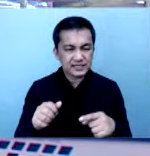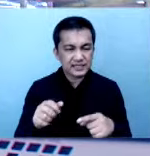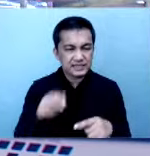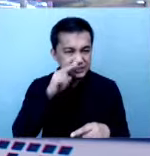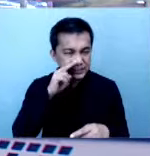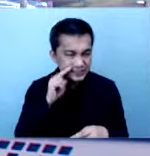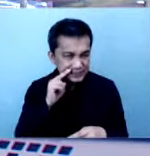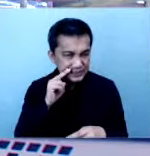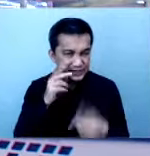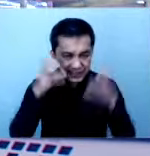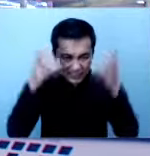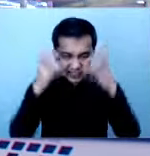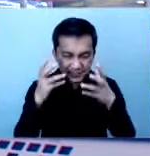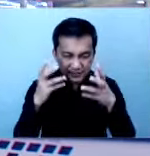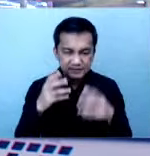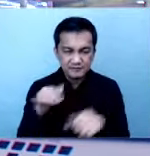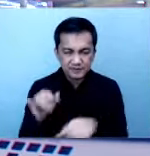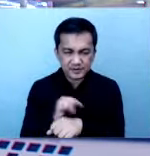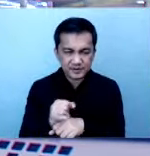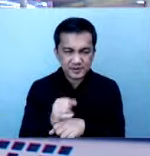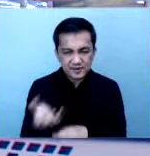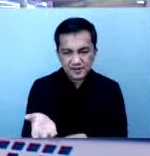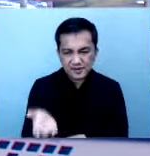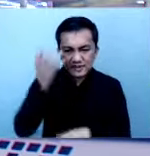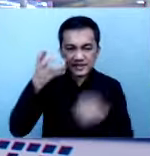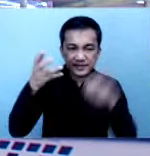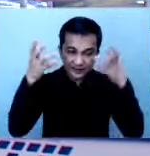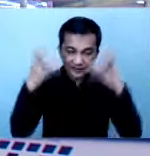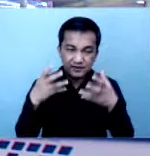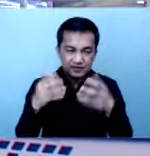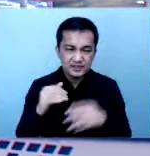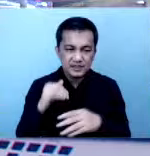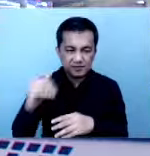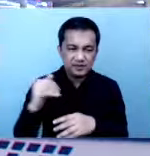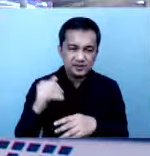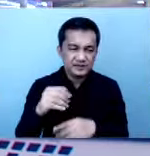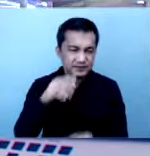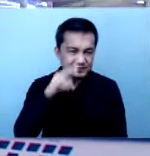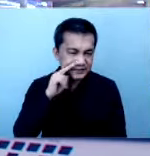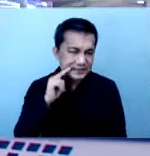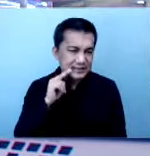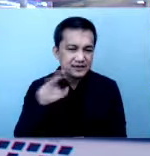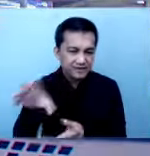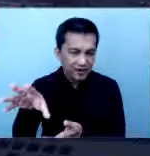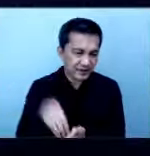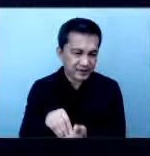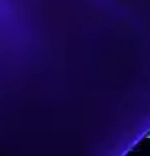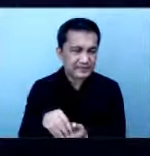mga estudyante sa kanilang bonggang headgear para raw iwas kopyahan sa exam.